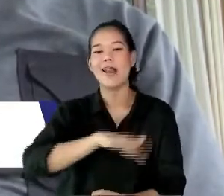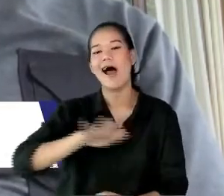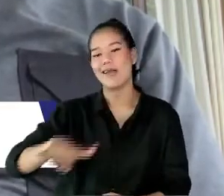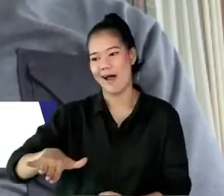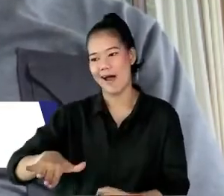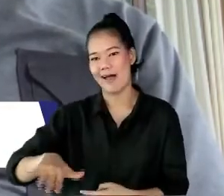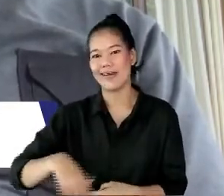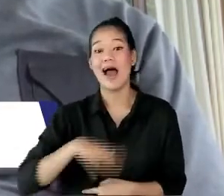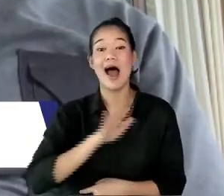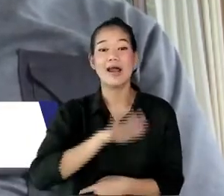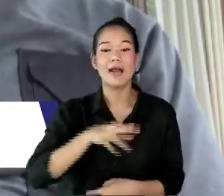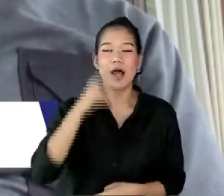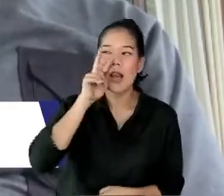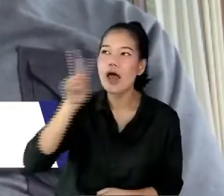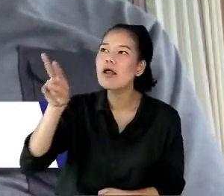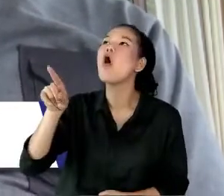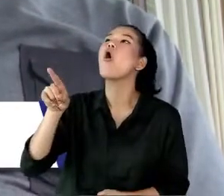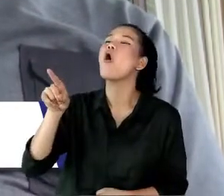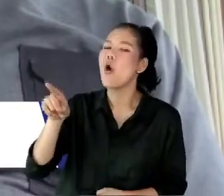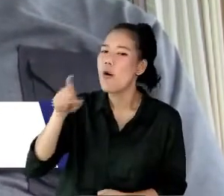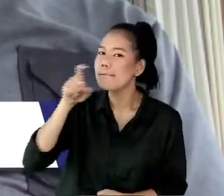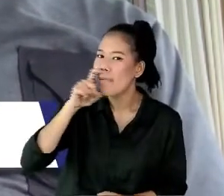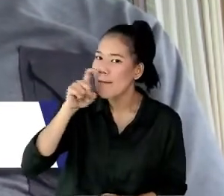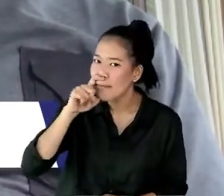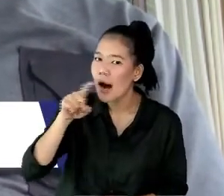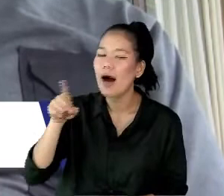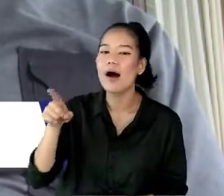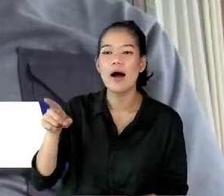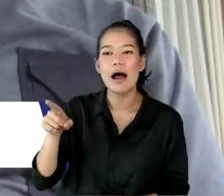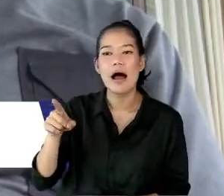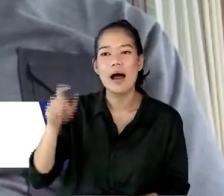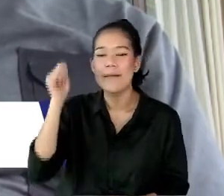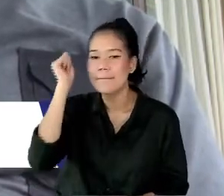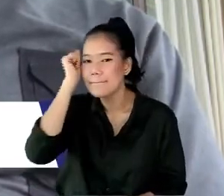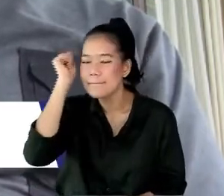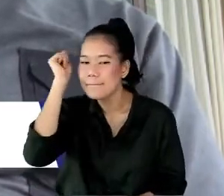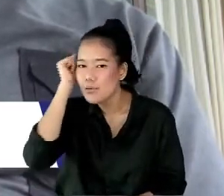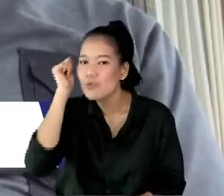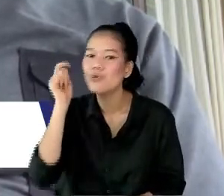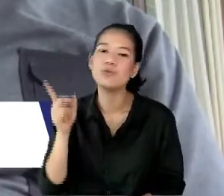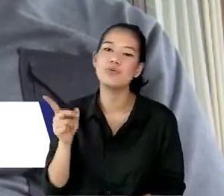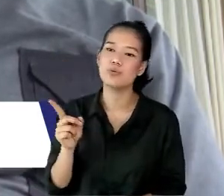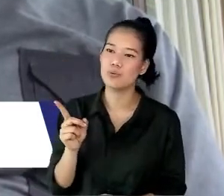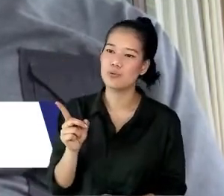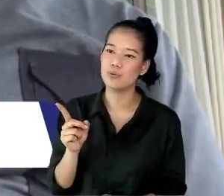Jadi anak-anak melihat bahwa oh iya, ayah dan bunda